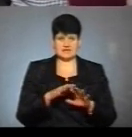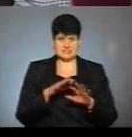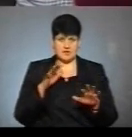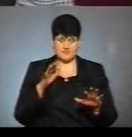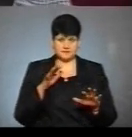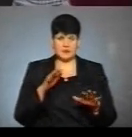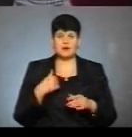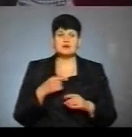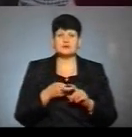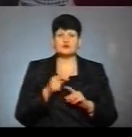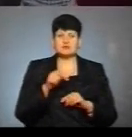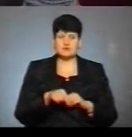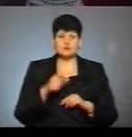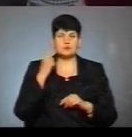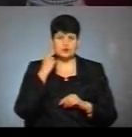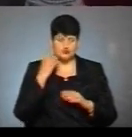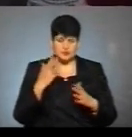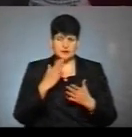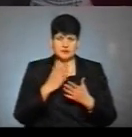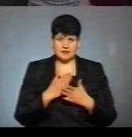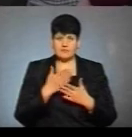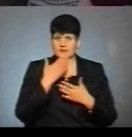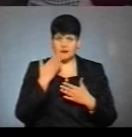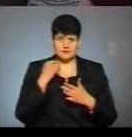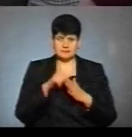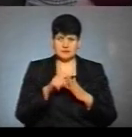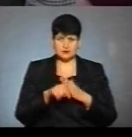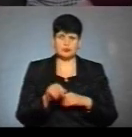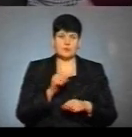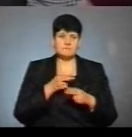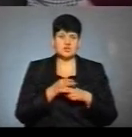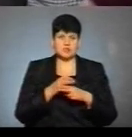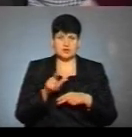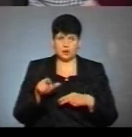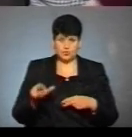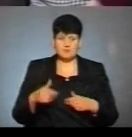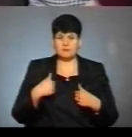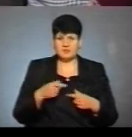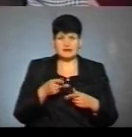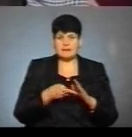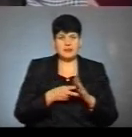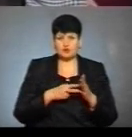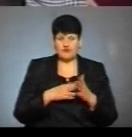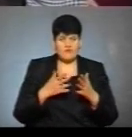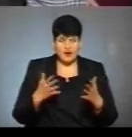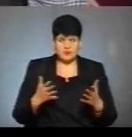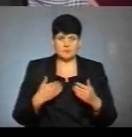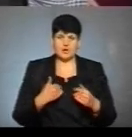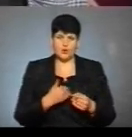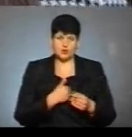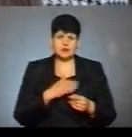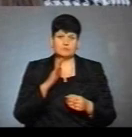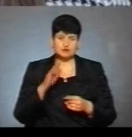були почуті, нема сенсу мішати людям, перекривати дороги. Ми, в принципі, цього і не планували. Ми просто хотіли